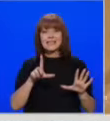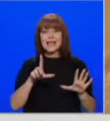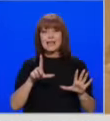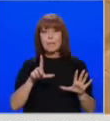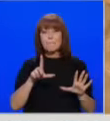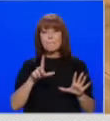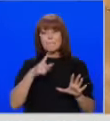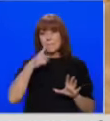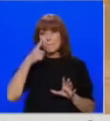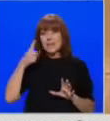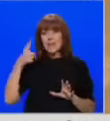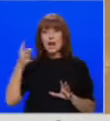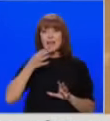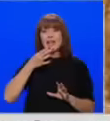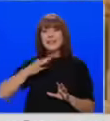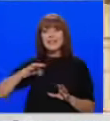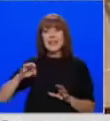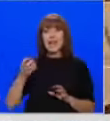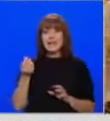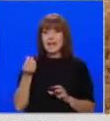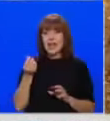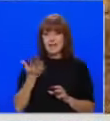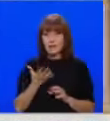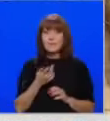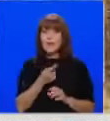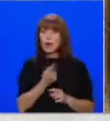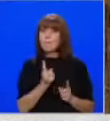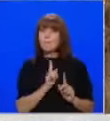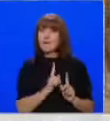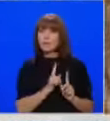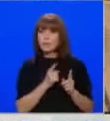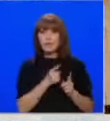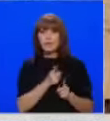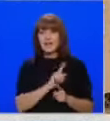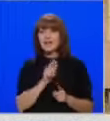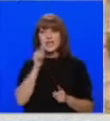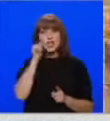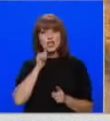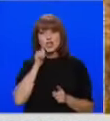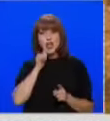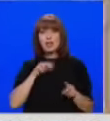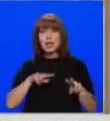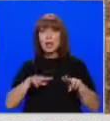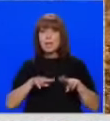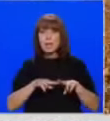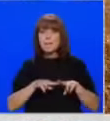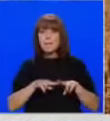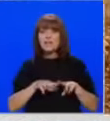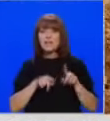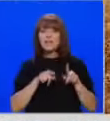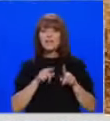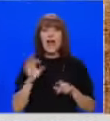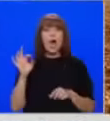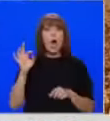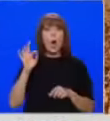заем. Само че професорът още по телефона ни предупреждава. Това не са жълти павета. Цветът е охра.